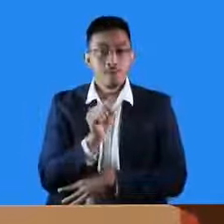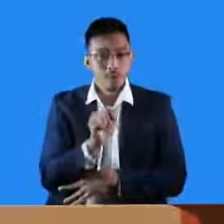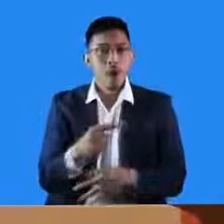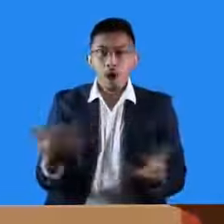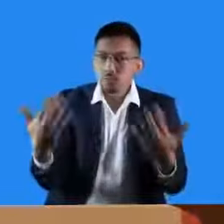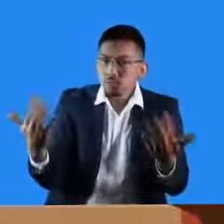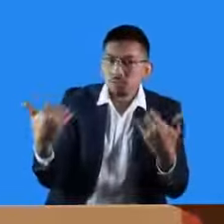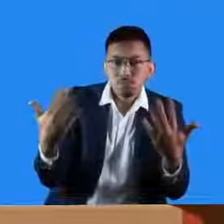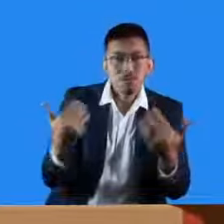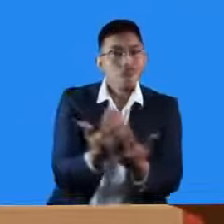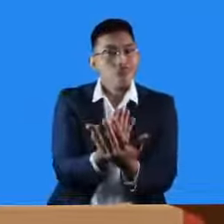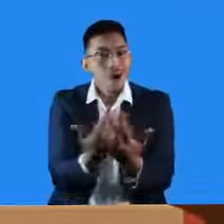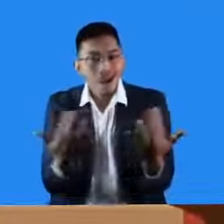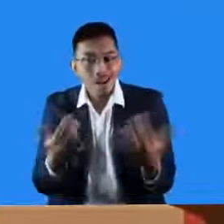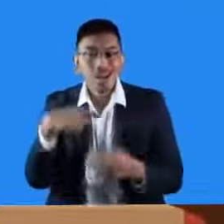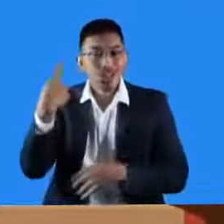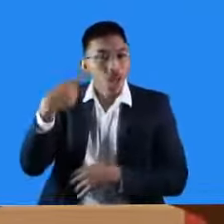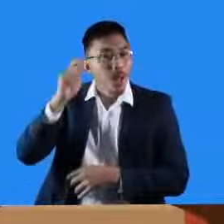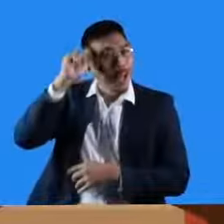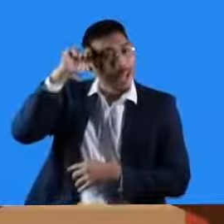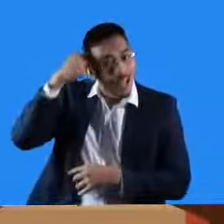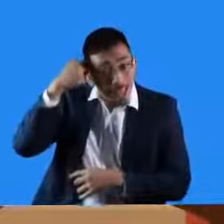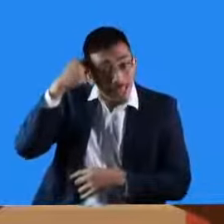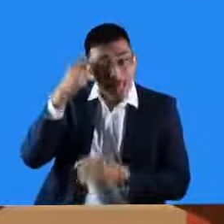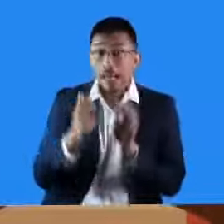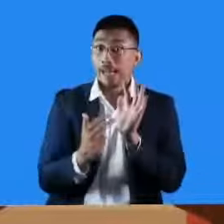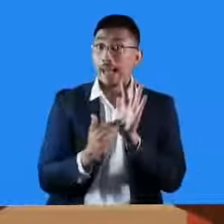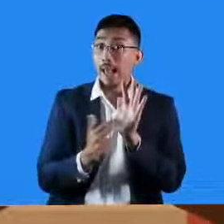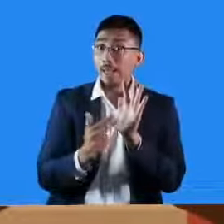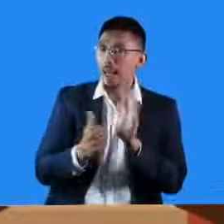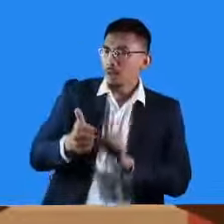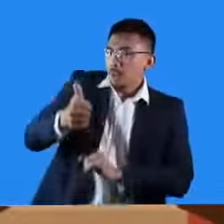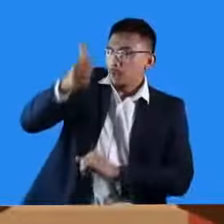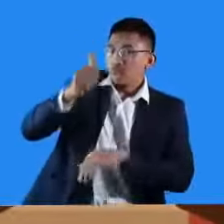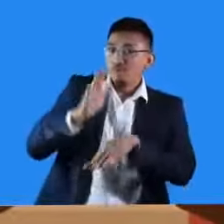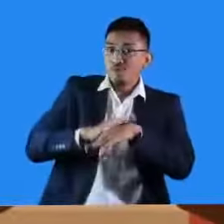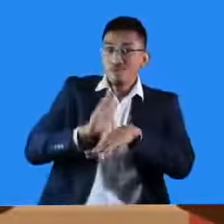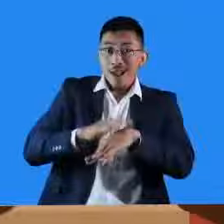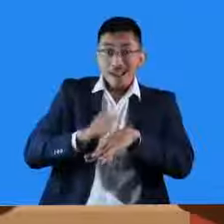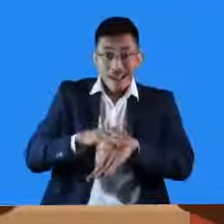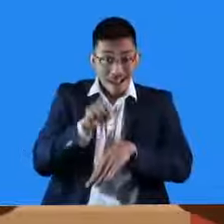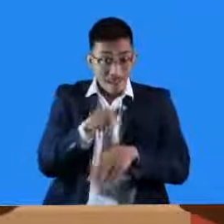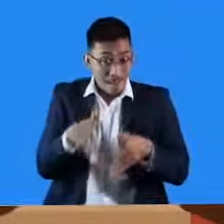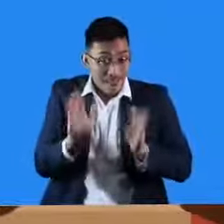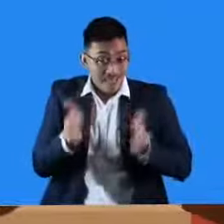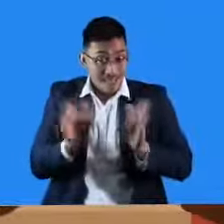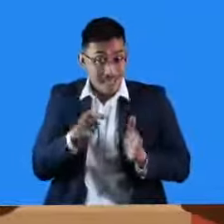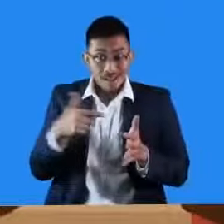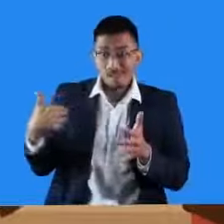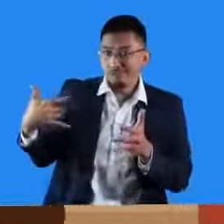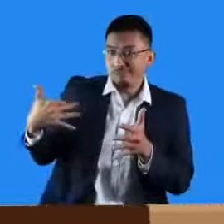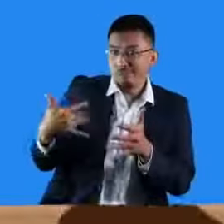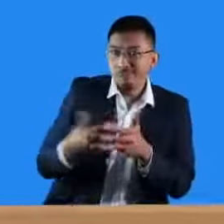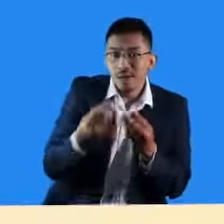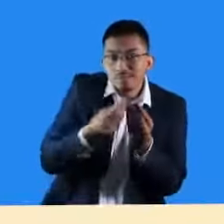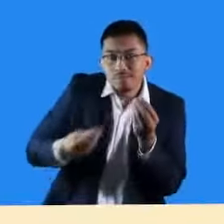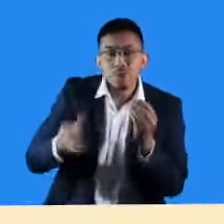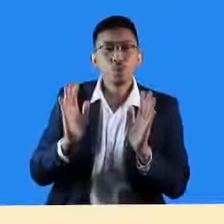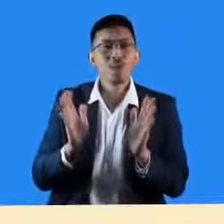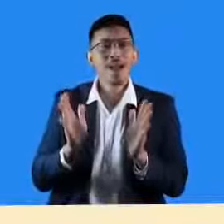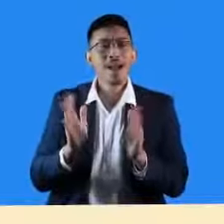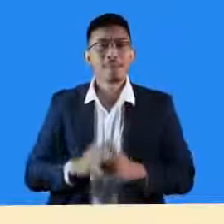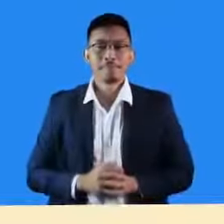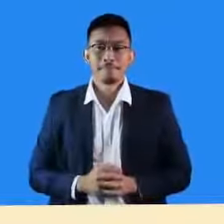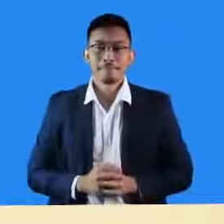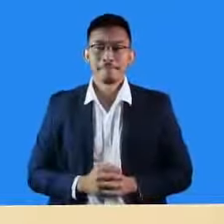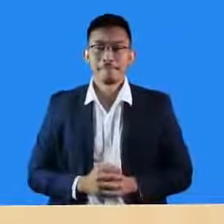Ia mengajak warga untuk selalu ingat dan mengedepankan nilai-nilai luhur budaya Batak yang selama ini telah diajarkan secara